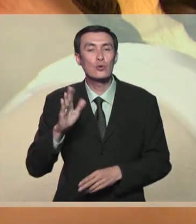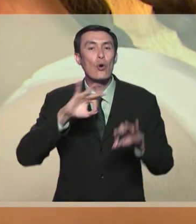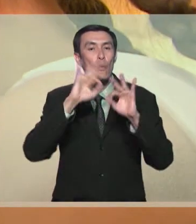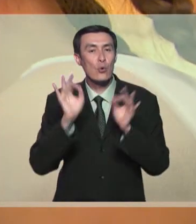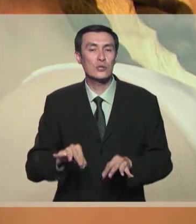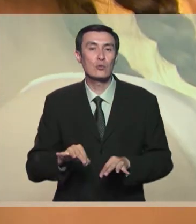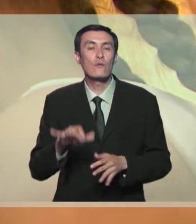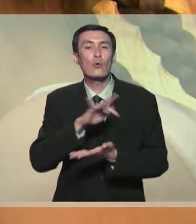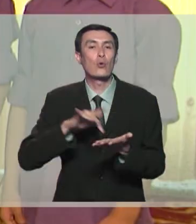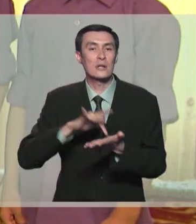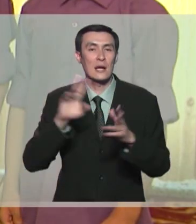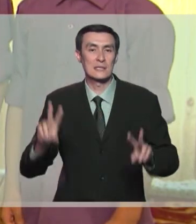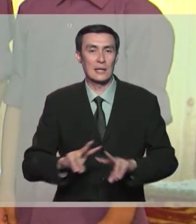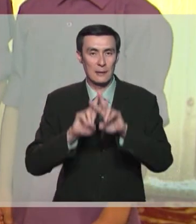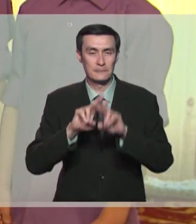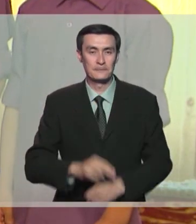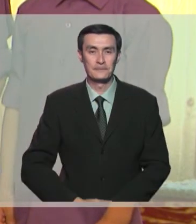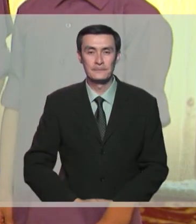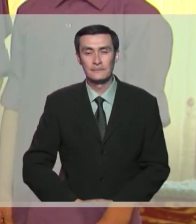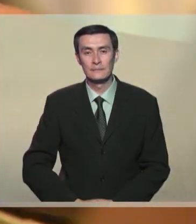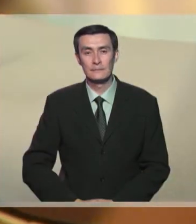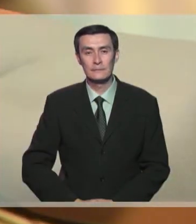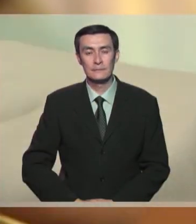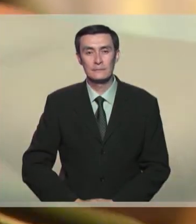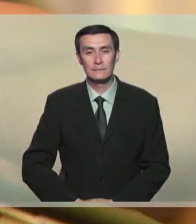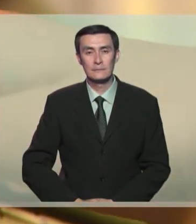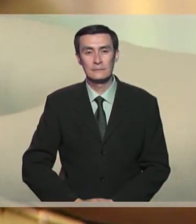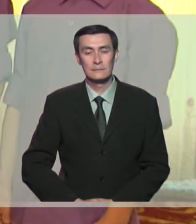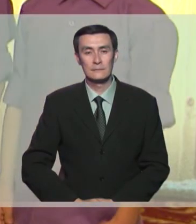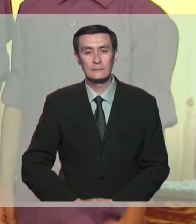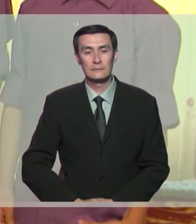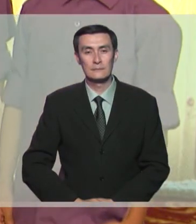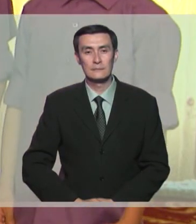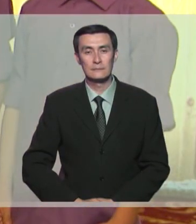осенью в Астане. Галина Полевая, Айдар Абдешев, Хабар, Алматы.